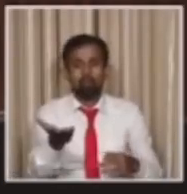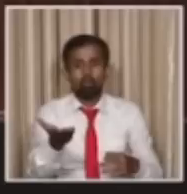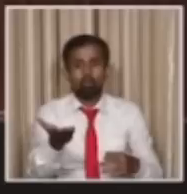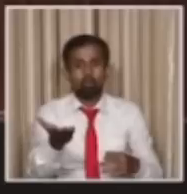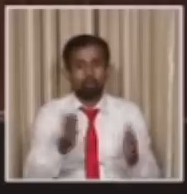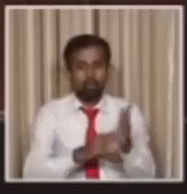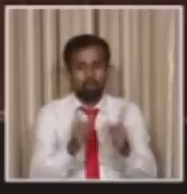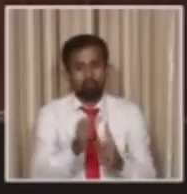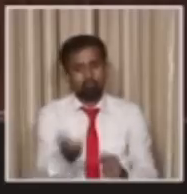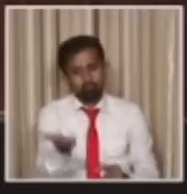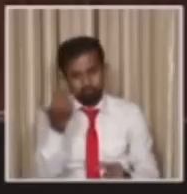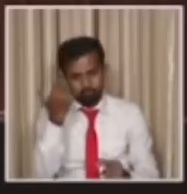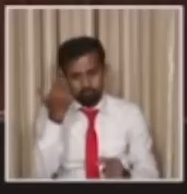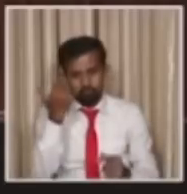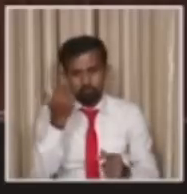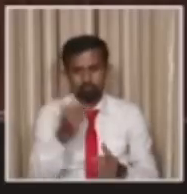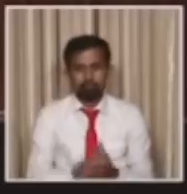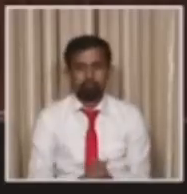එමතුමා කතා කරන්න